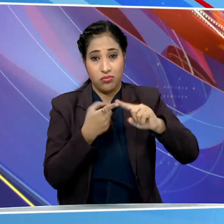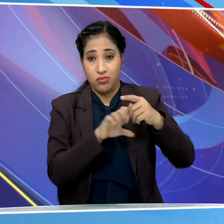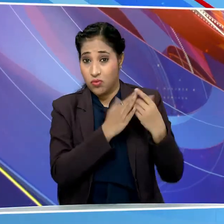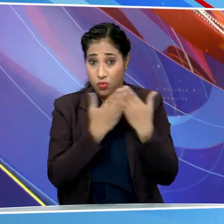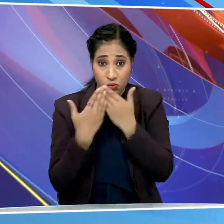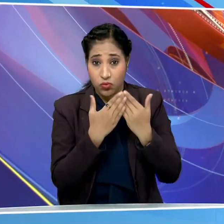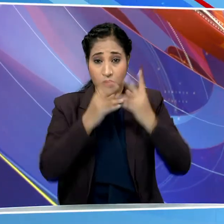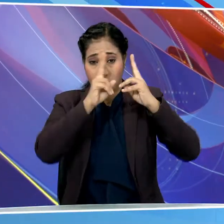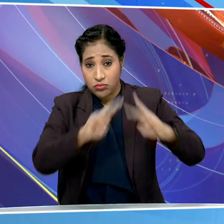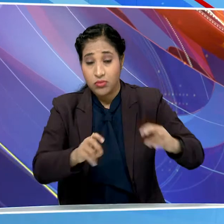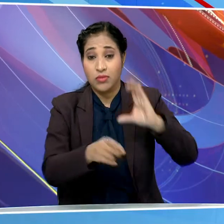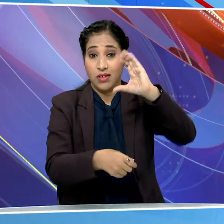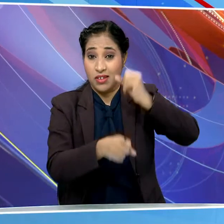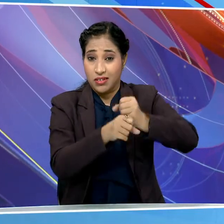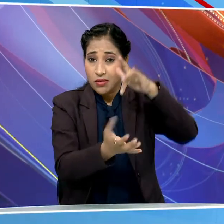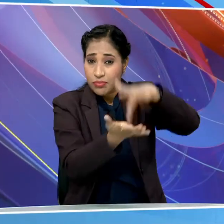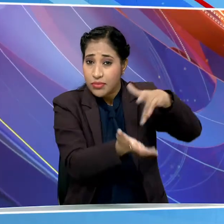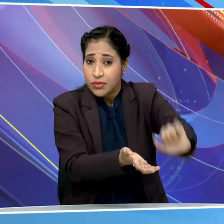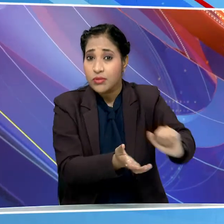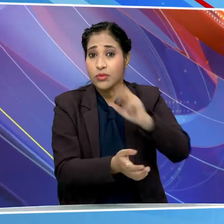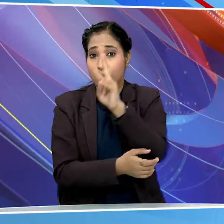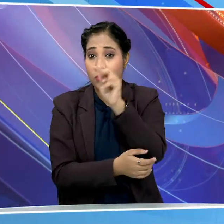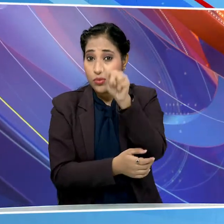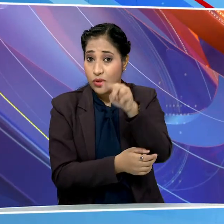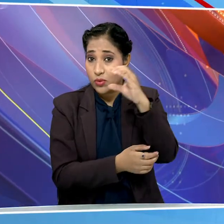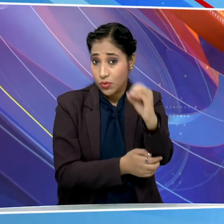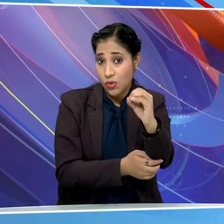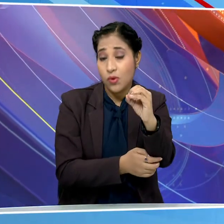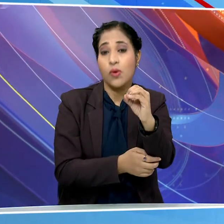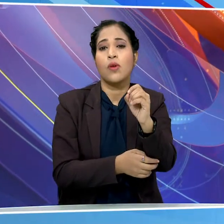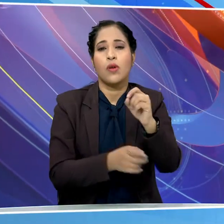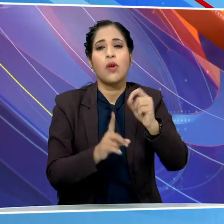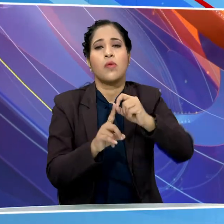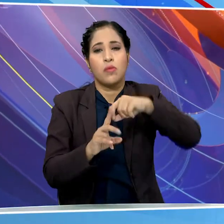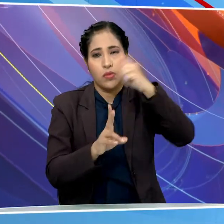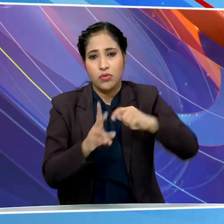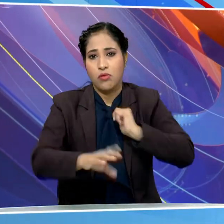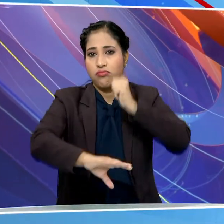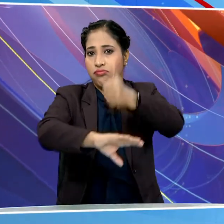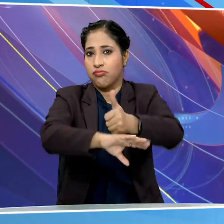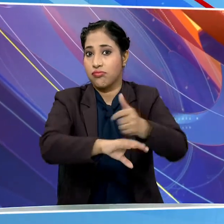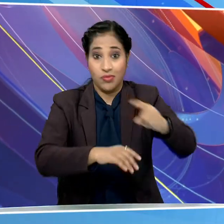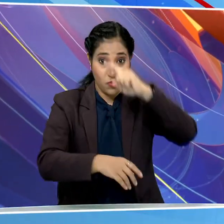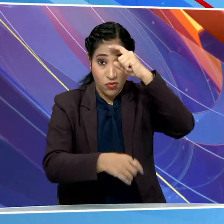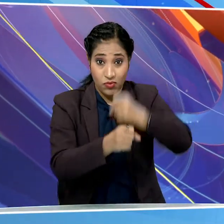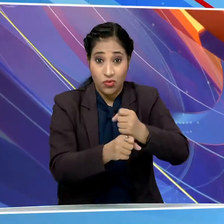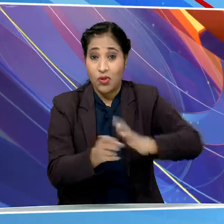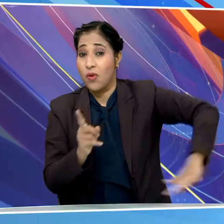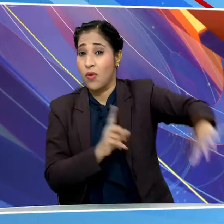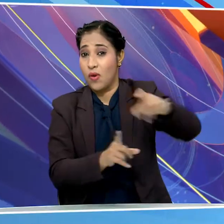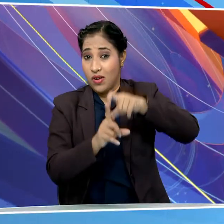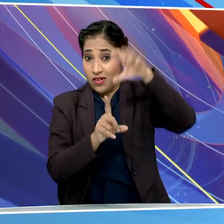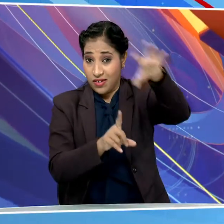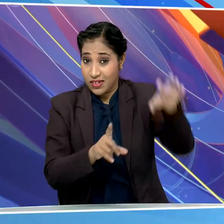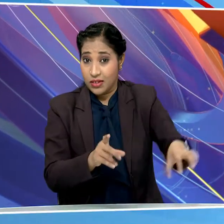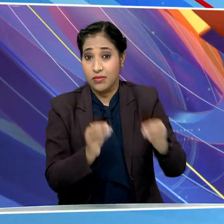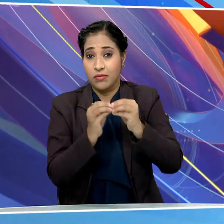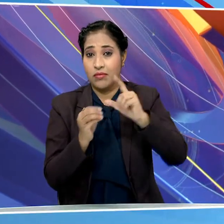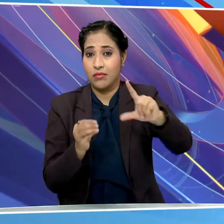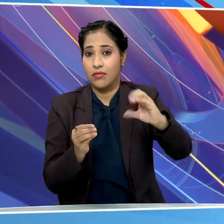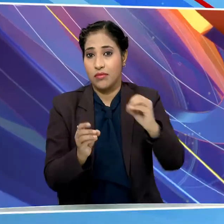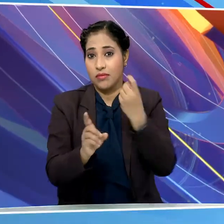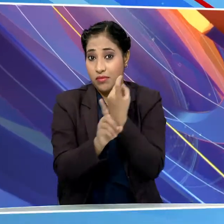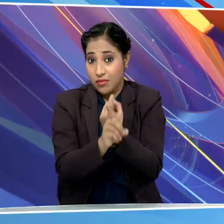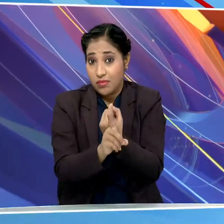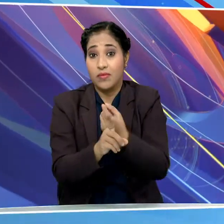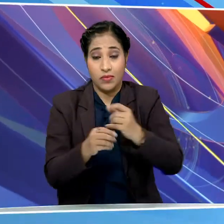विद्या समीक्षा केंद्र 2.0 परियोजना की आधारशिला भी रखी। इससे गुजरात के सभी जिलों और ब्लॉकों में